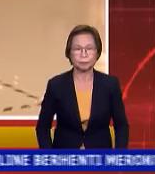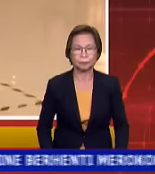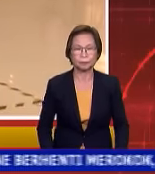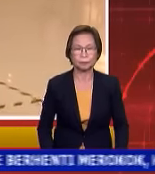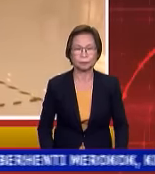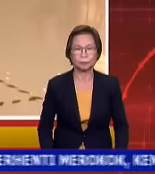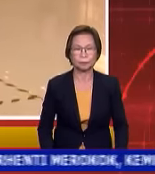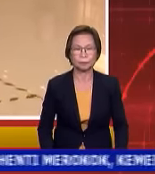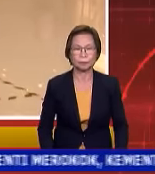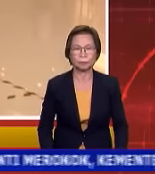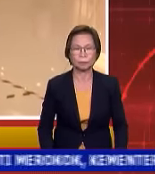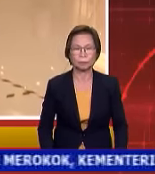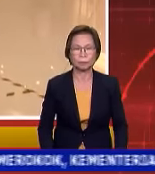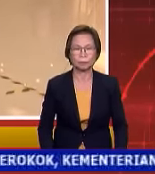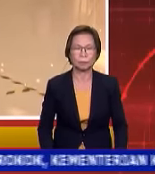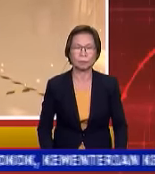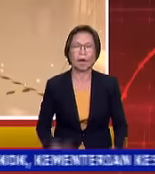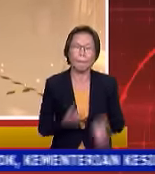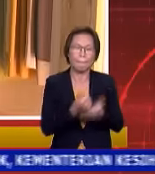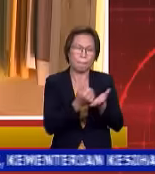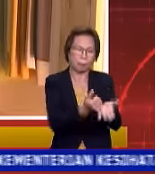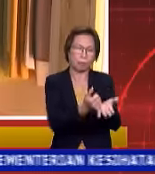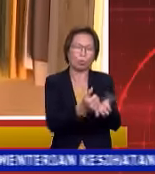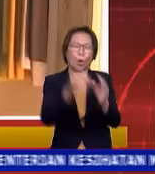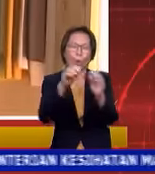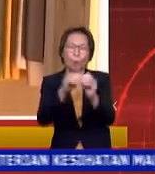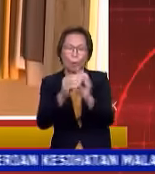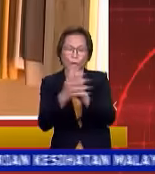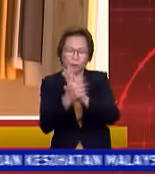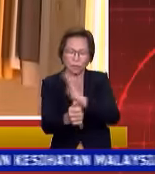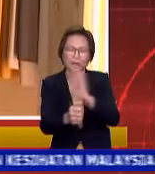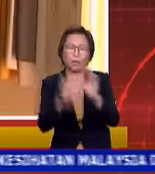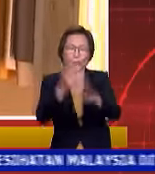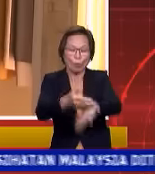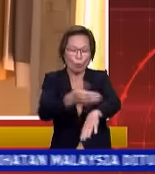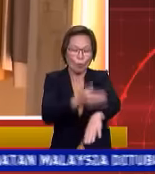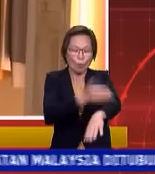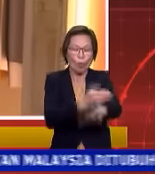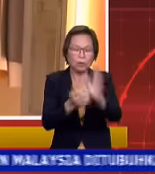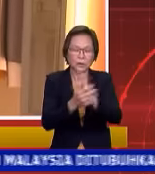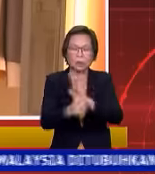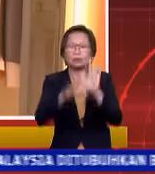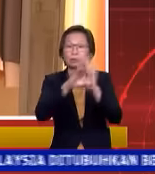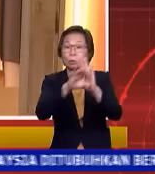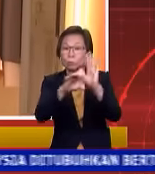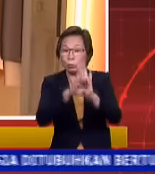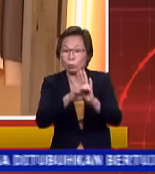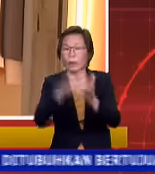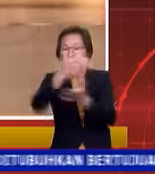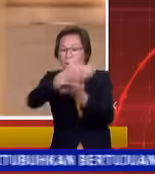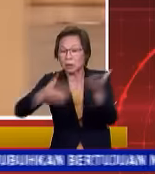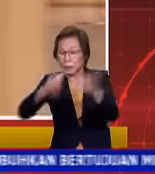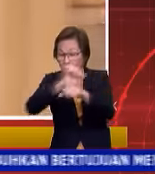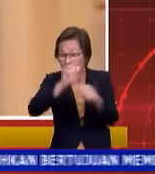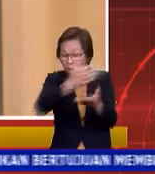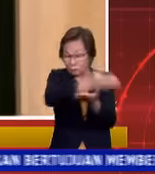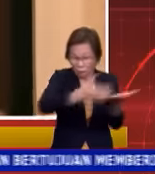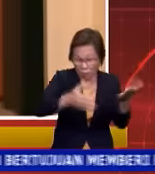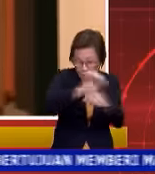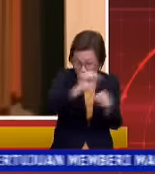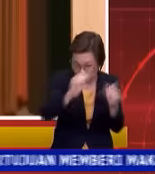Saya lagi suka mereka bantu dari segi meningkatkan skill. Sebagai contoh, bagi sesetengah pekerja yang